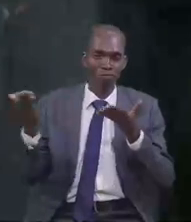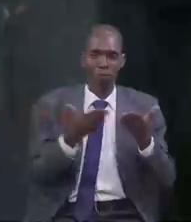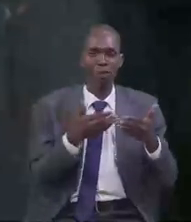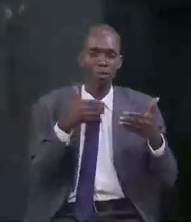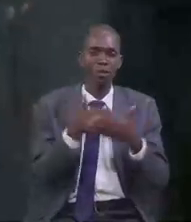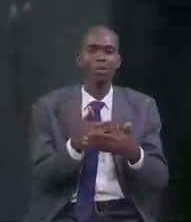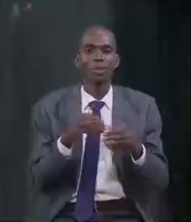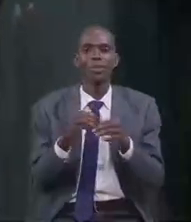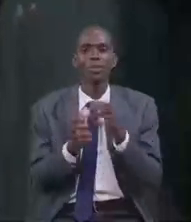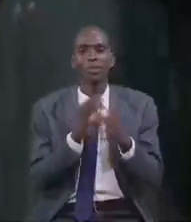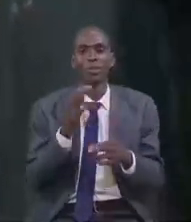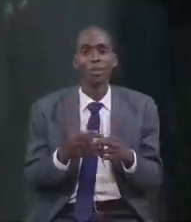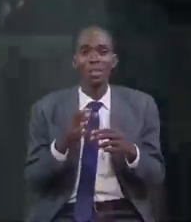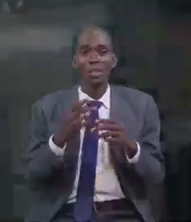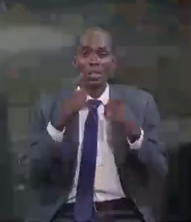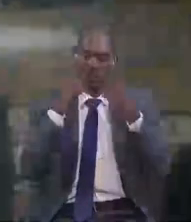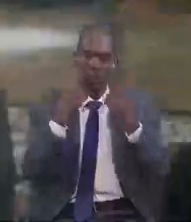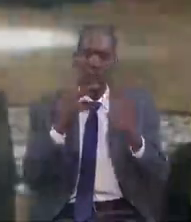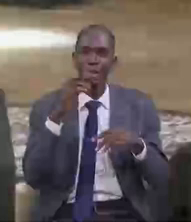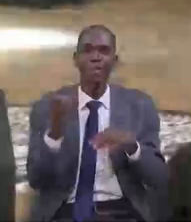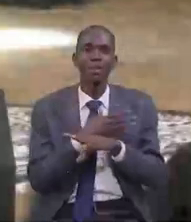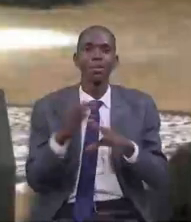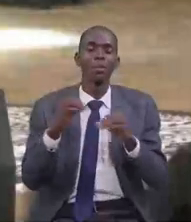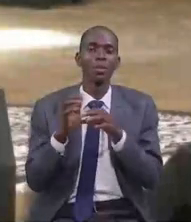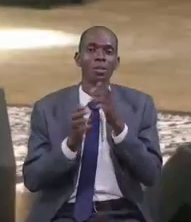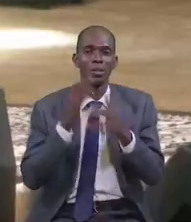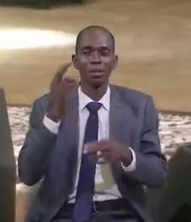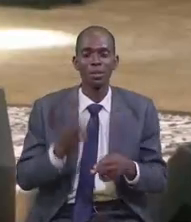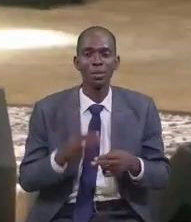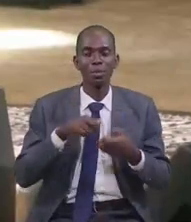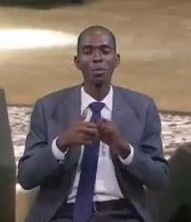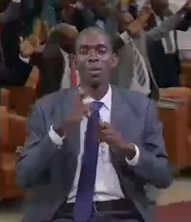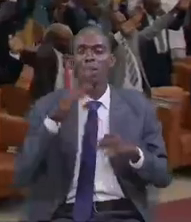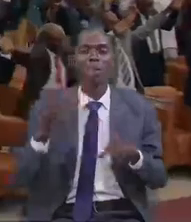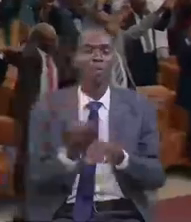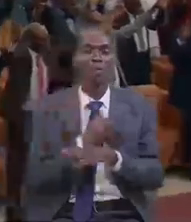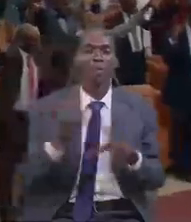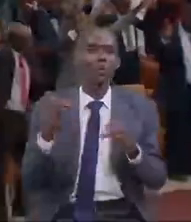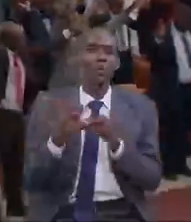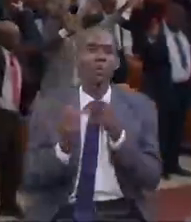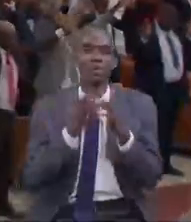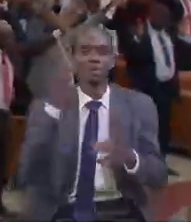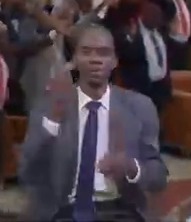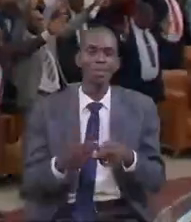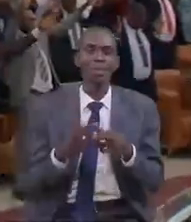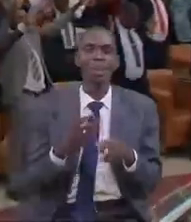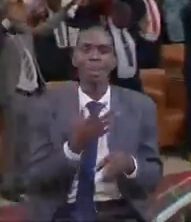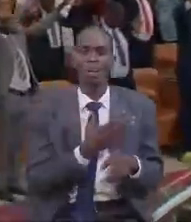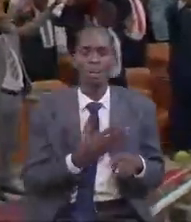Les larmes sont essuyées. Les problèmes seront totalement ôtés. Les mains